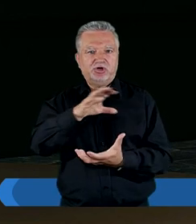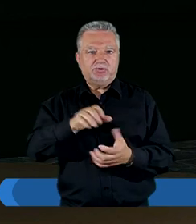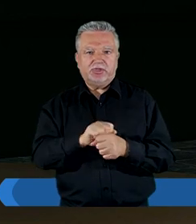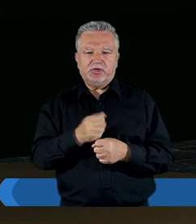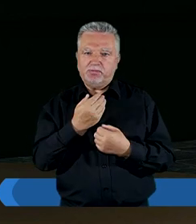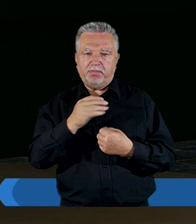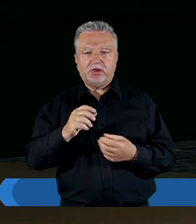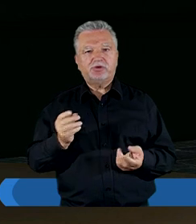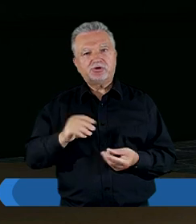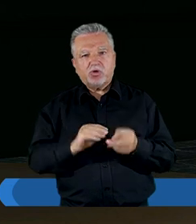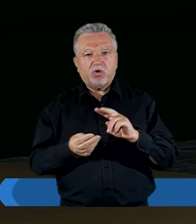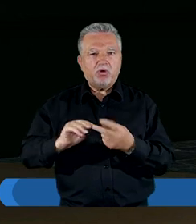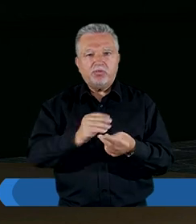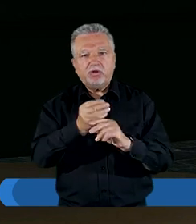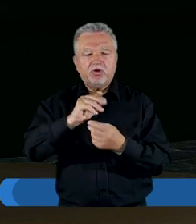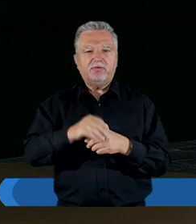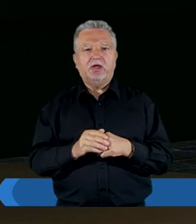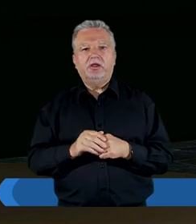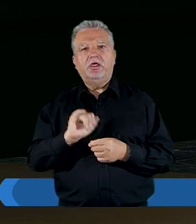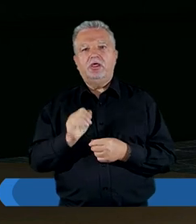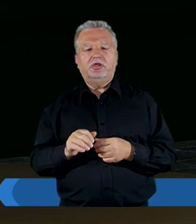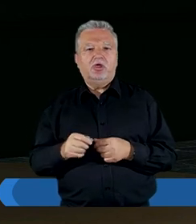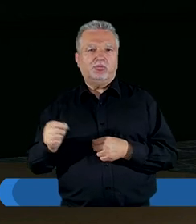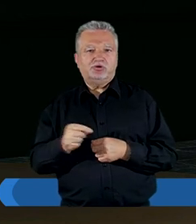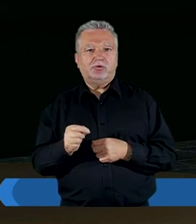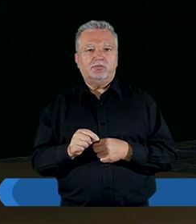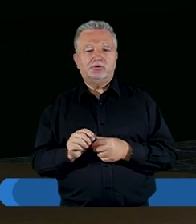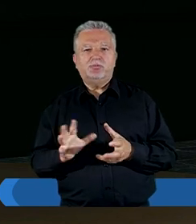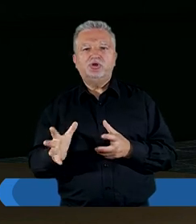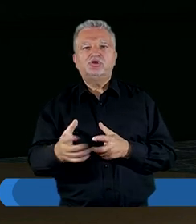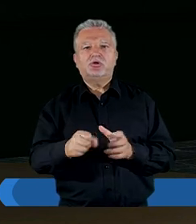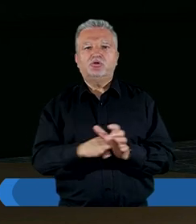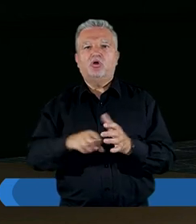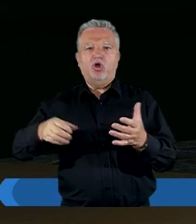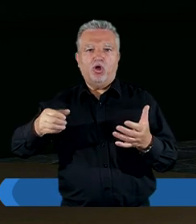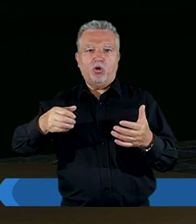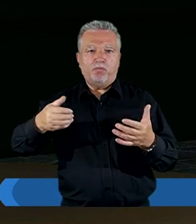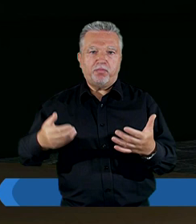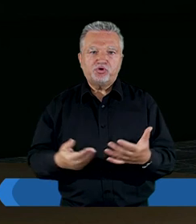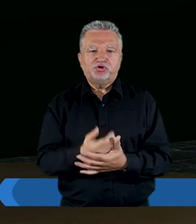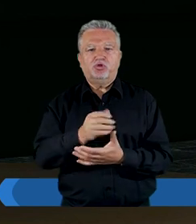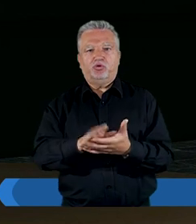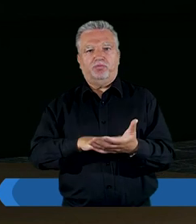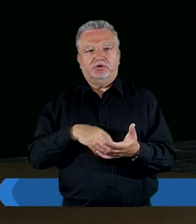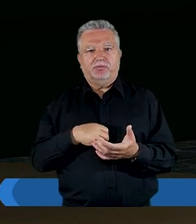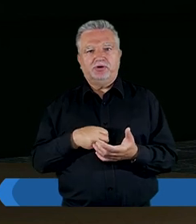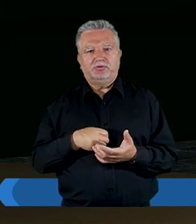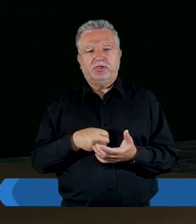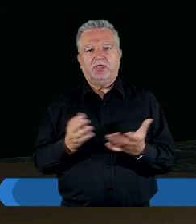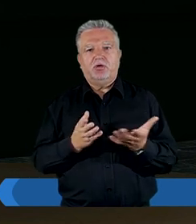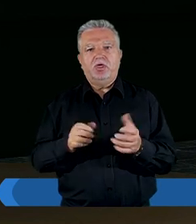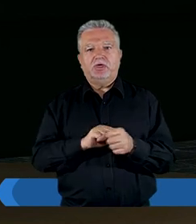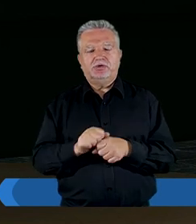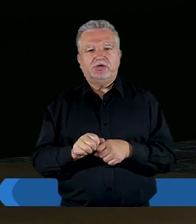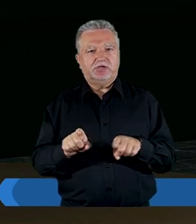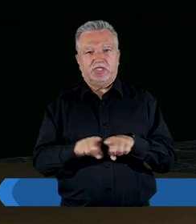skomplikowany. I trzeba byłoby też pewnie sięgnąć może i do początku samej Biblii, do upadku człowieka, gdzie jest też jakby ten